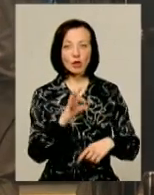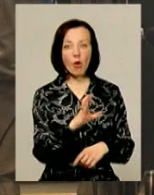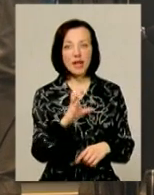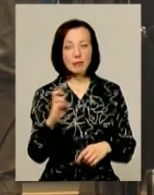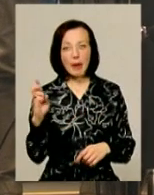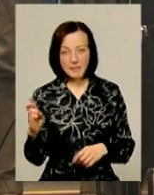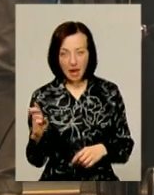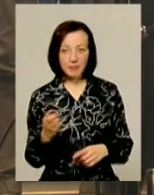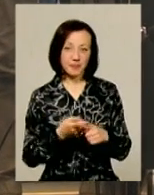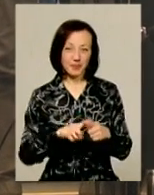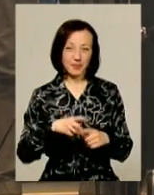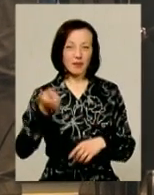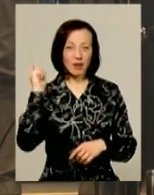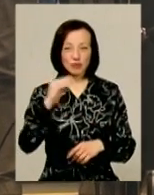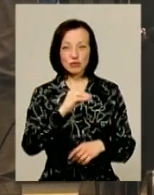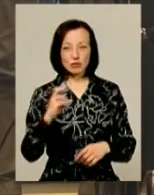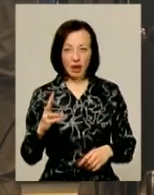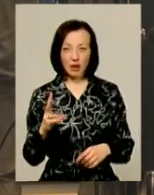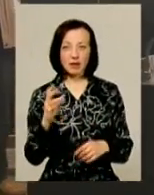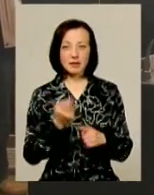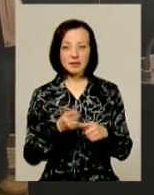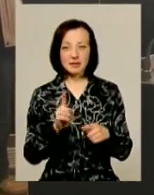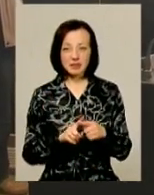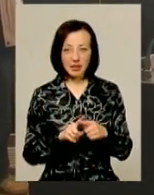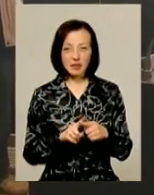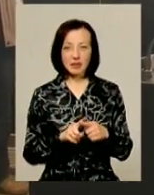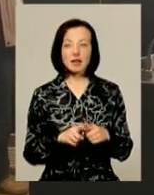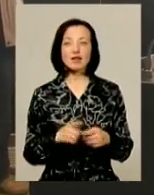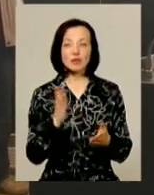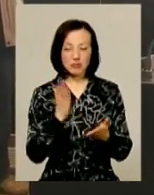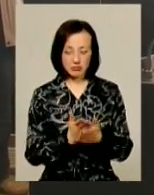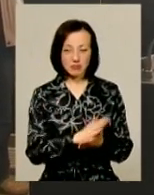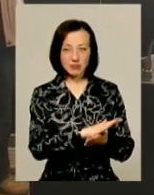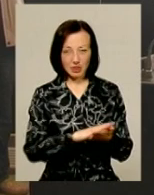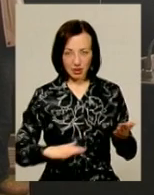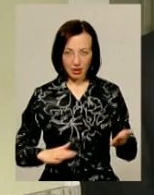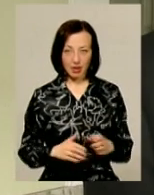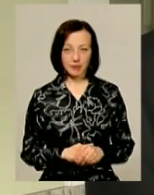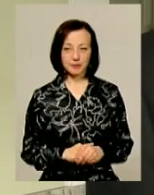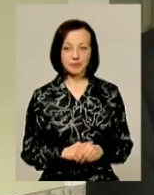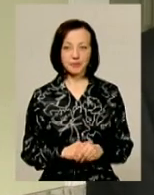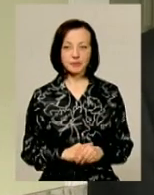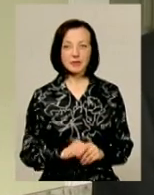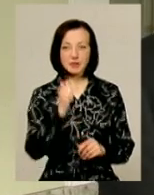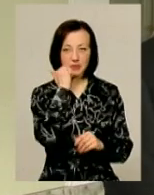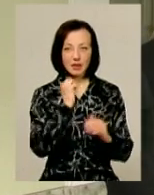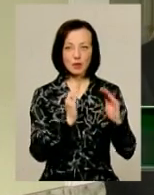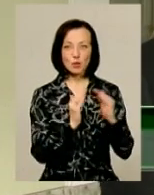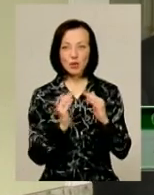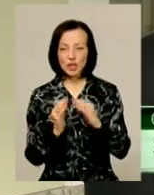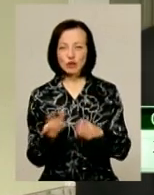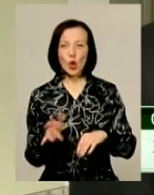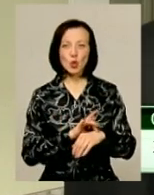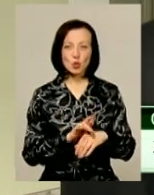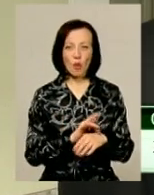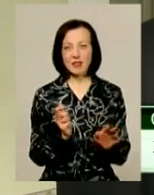ОСББ. Тож архаїчні ЖЕКи, які не сварить тільки ледащий, такі існуватимуть надалі. Старі будиночки, хрущовки,